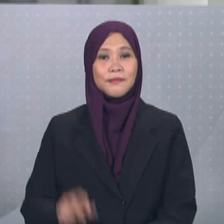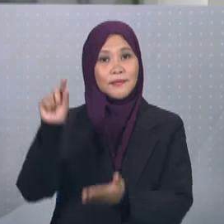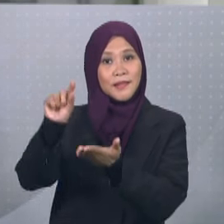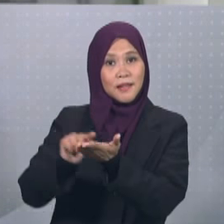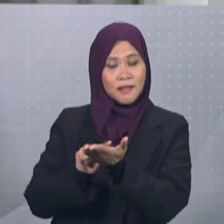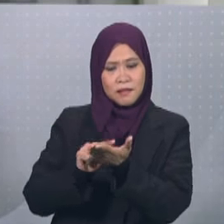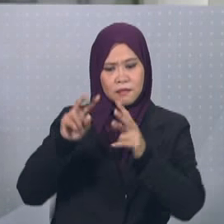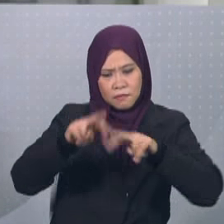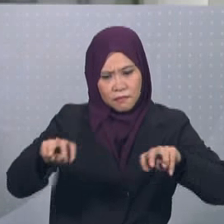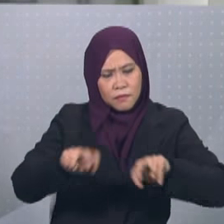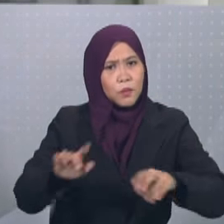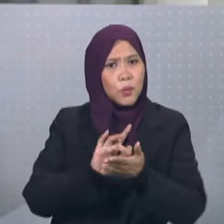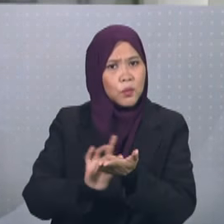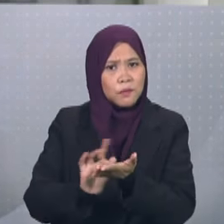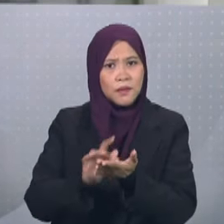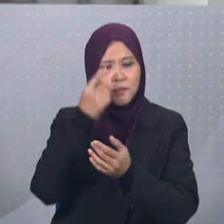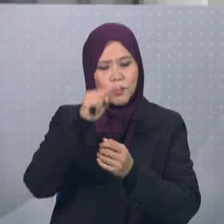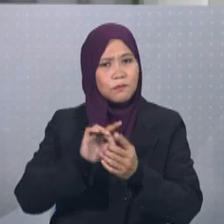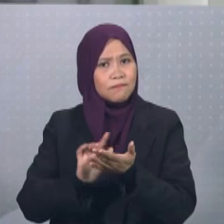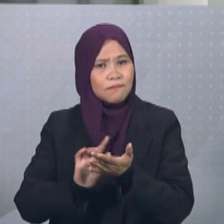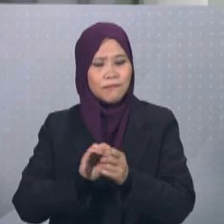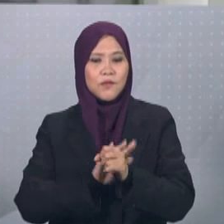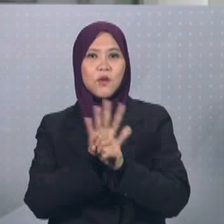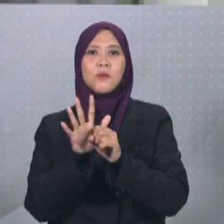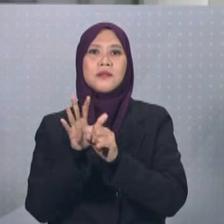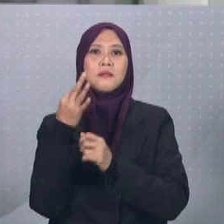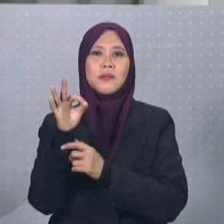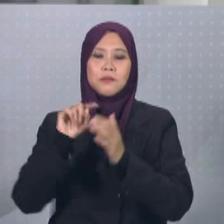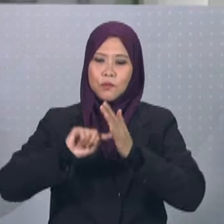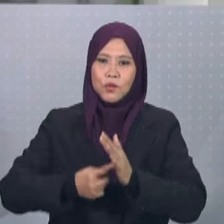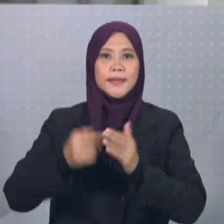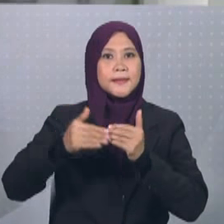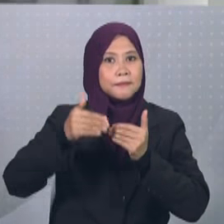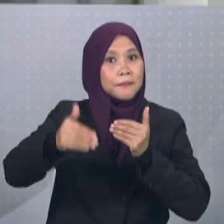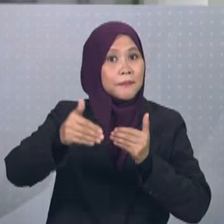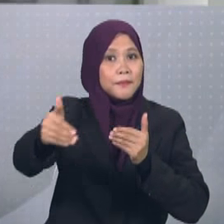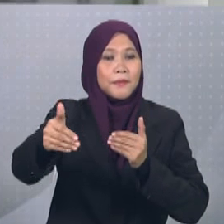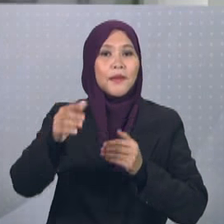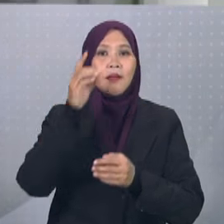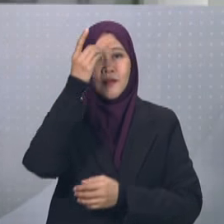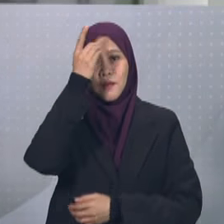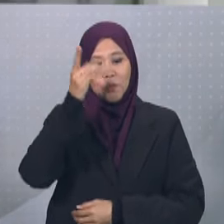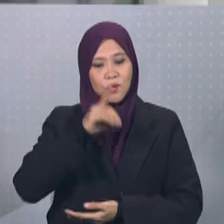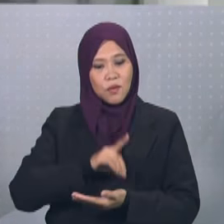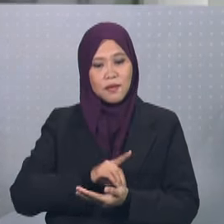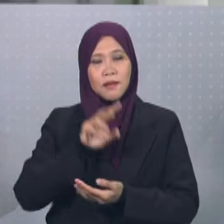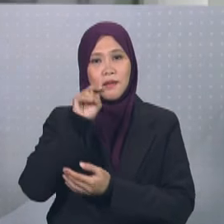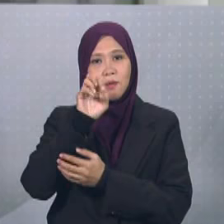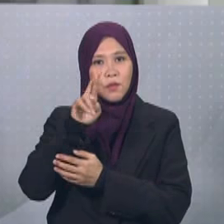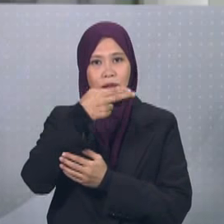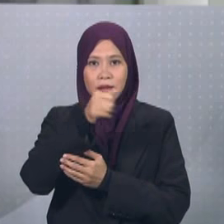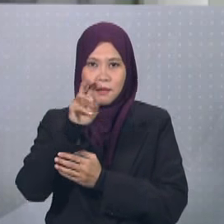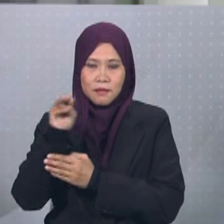Gaji selidik ubat untuk merawat pesakit COVID-19 di negara ini akan bermula tidak lama lagi. Datuk Dr. Nur Hisham menerusi kenyataan